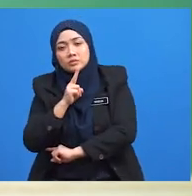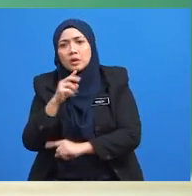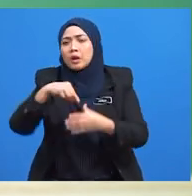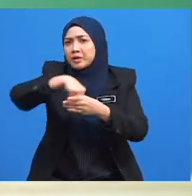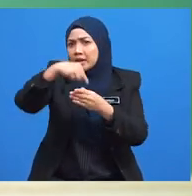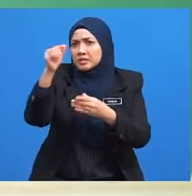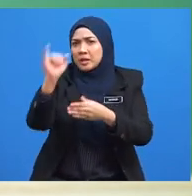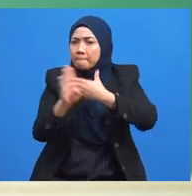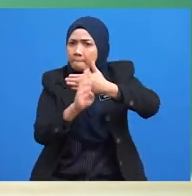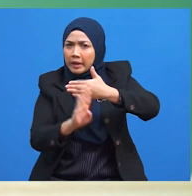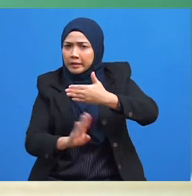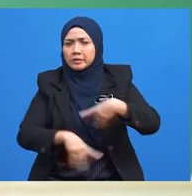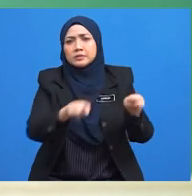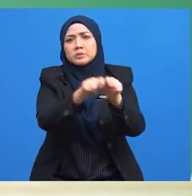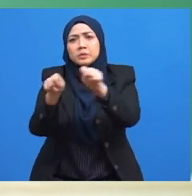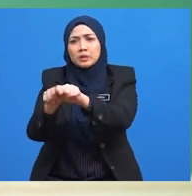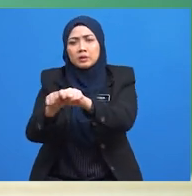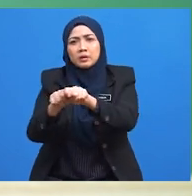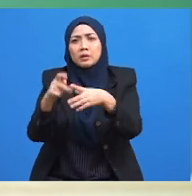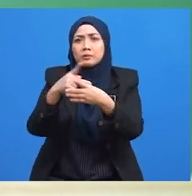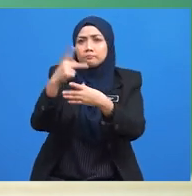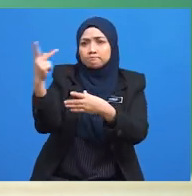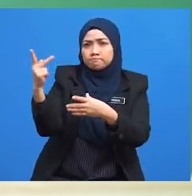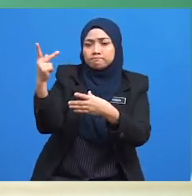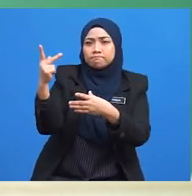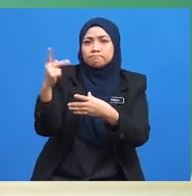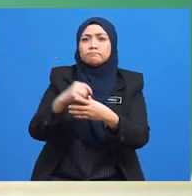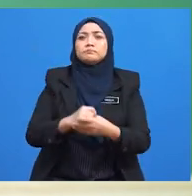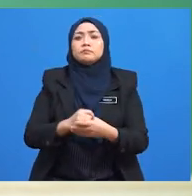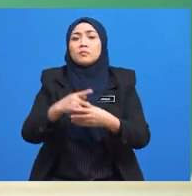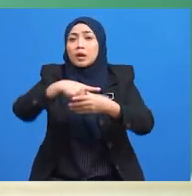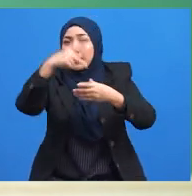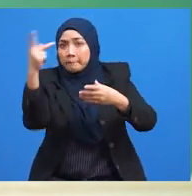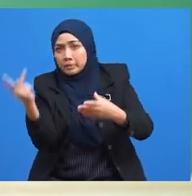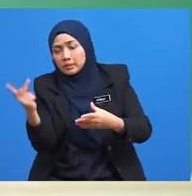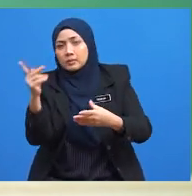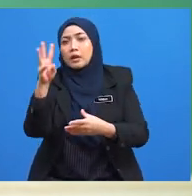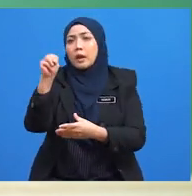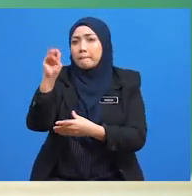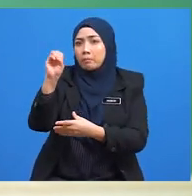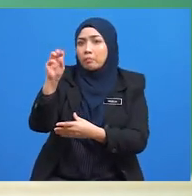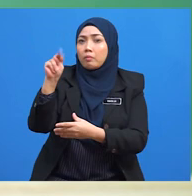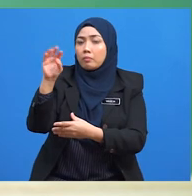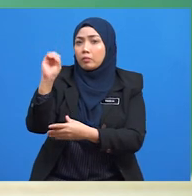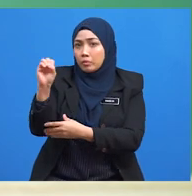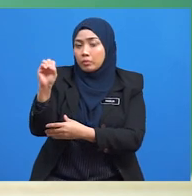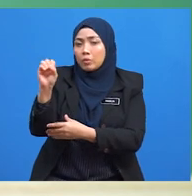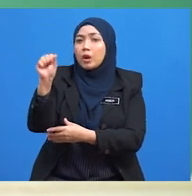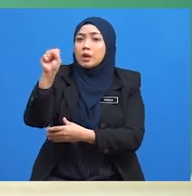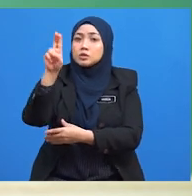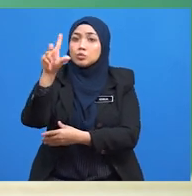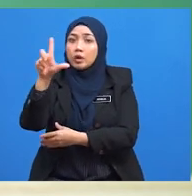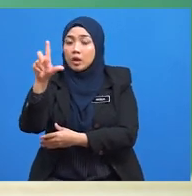yang berbahaya seperti karbon dioksida, karbon monoksida, sulfur oksida dan